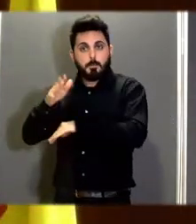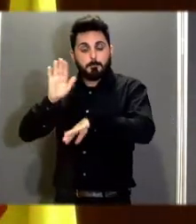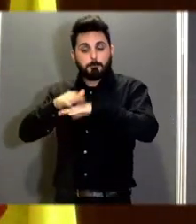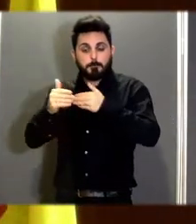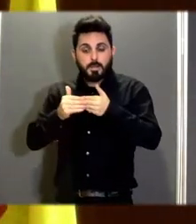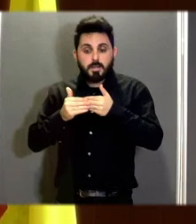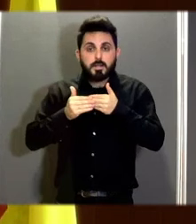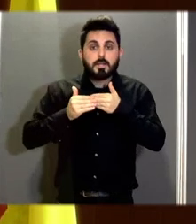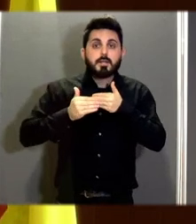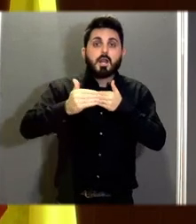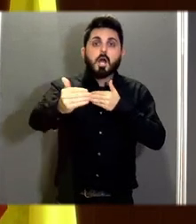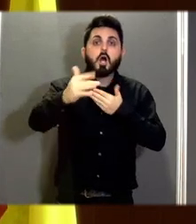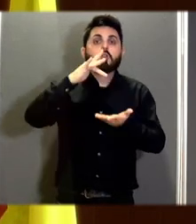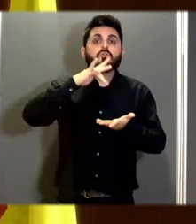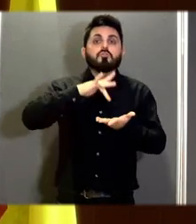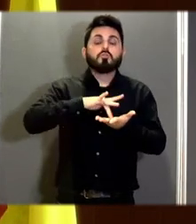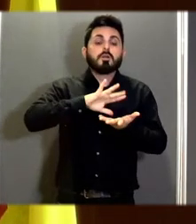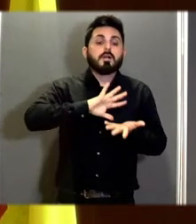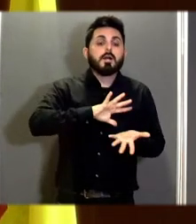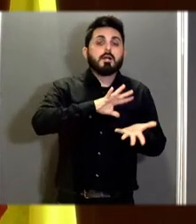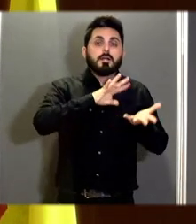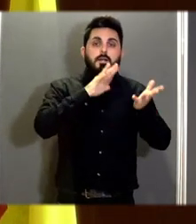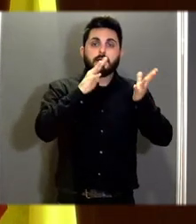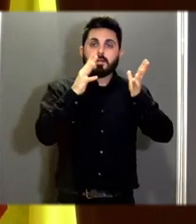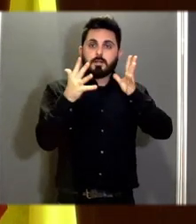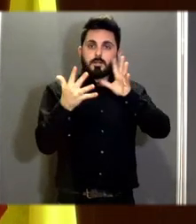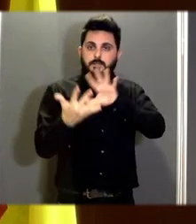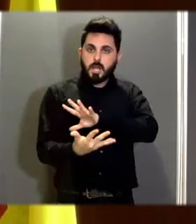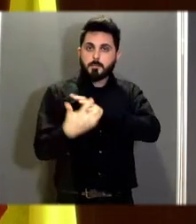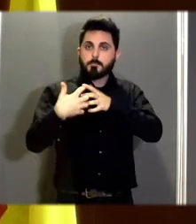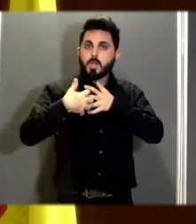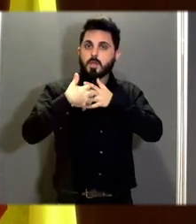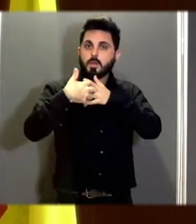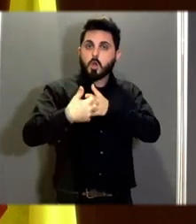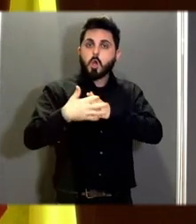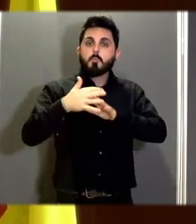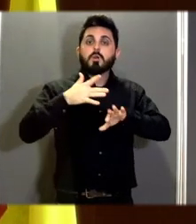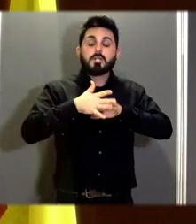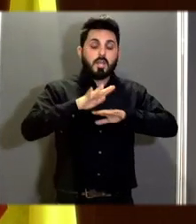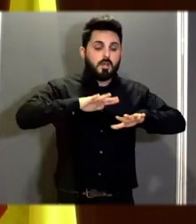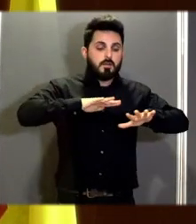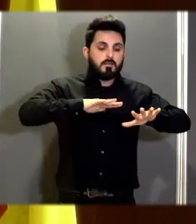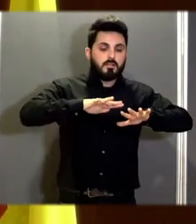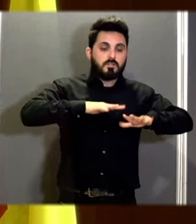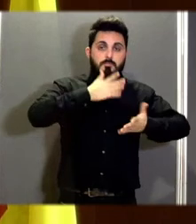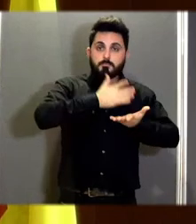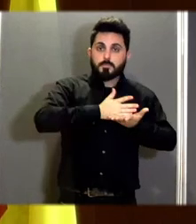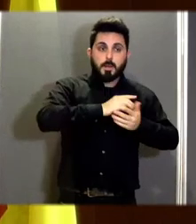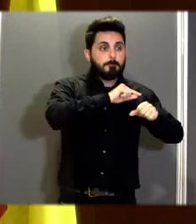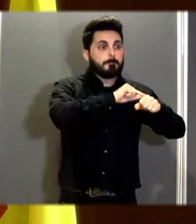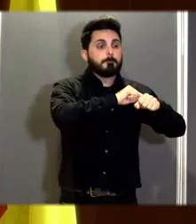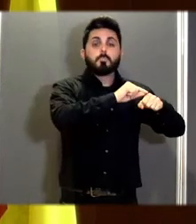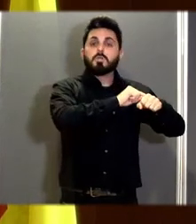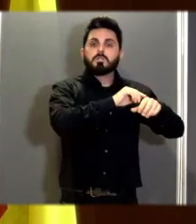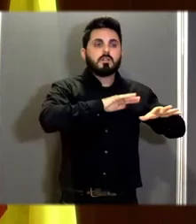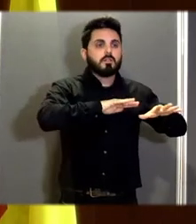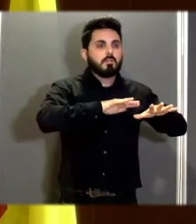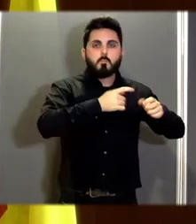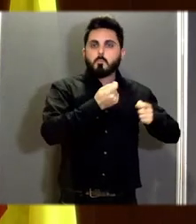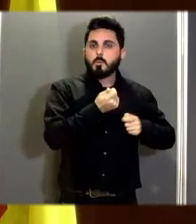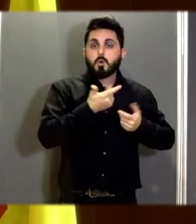altre cicle de l'independentisme, que és fer front a aquest immobilisme dels partits amb